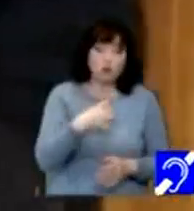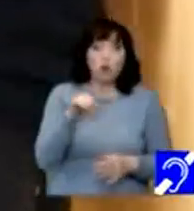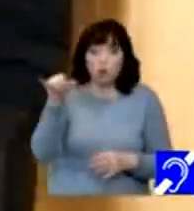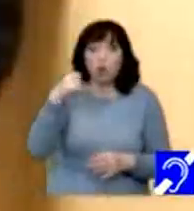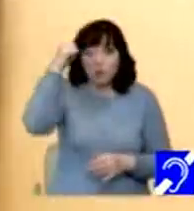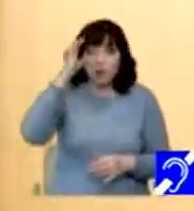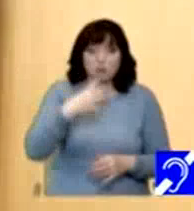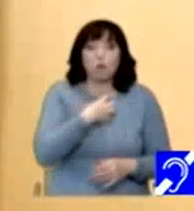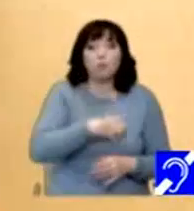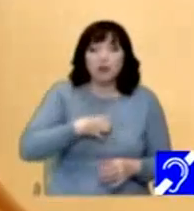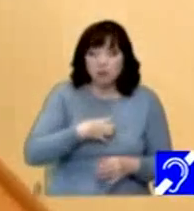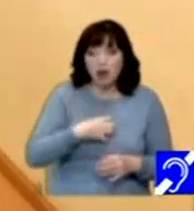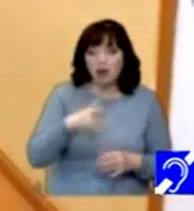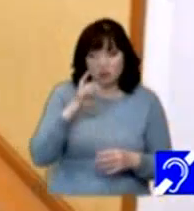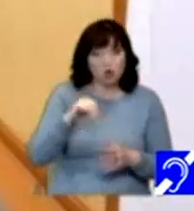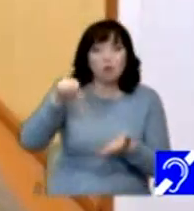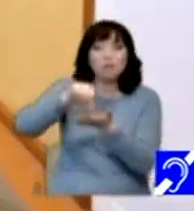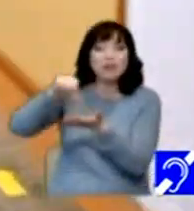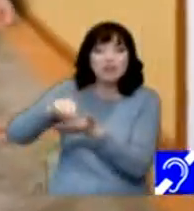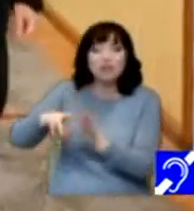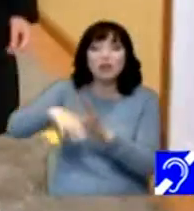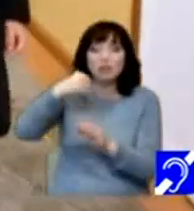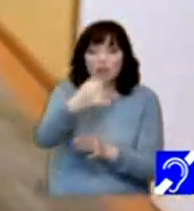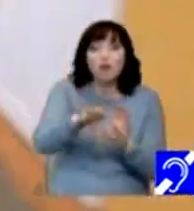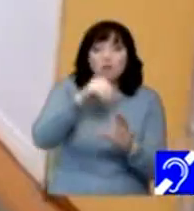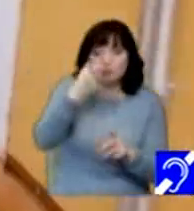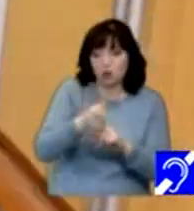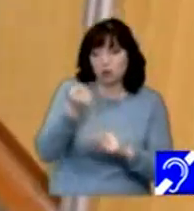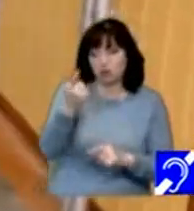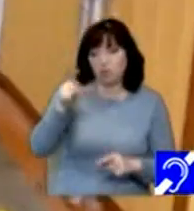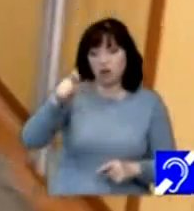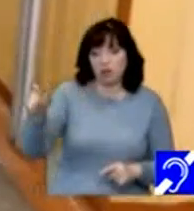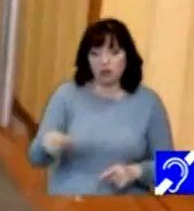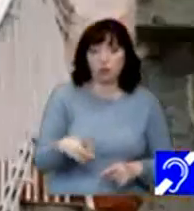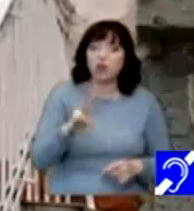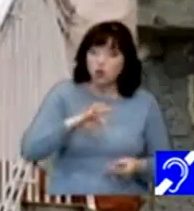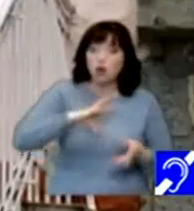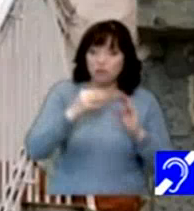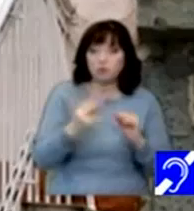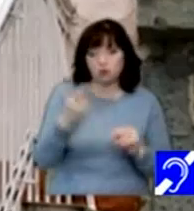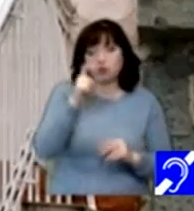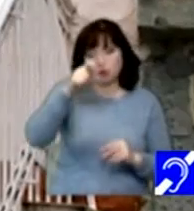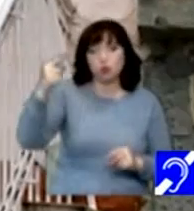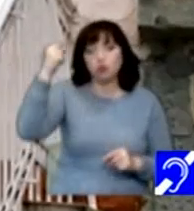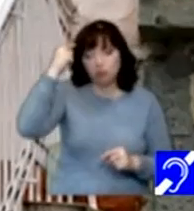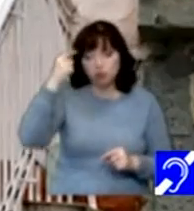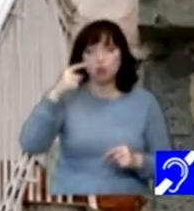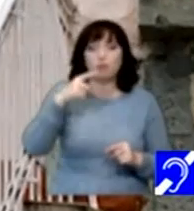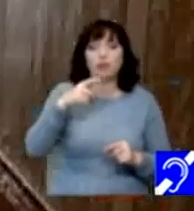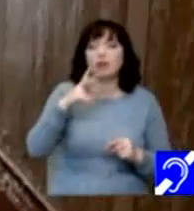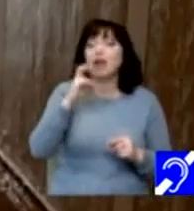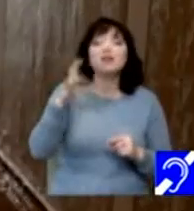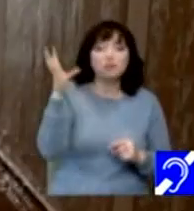care îi reprezintă slab. O astfel de rată de participare, sigur că ar trebui să dea de gândit tuturor, în primul rând